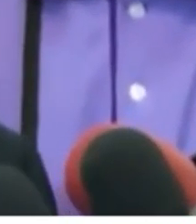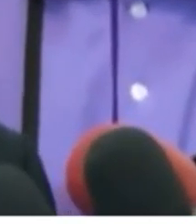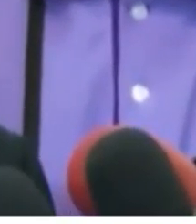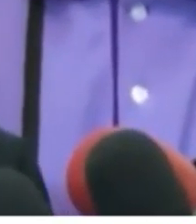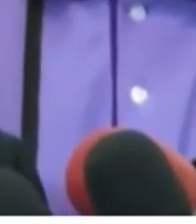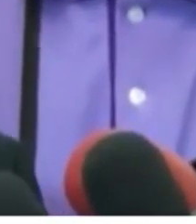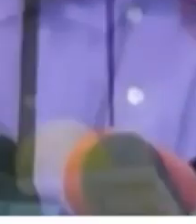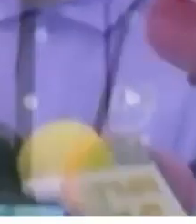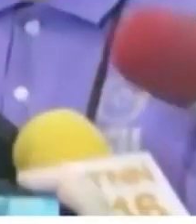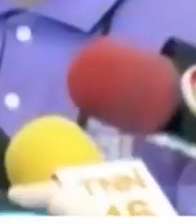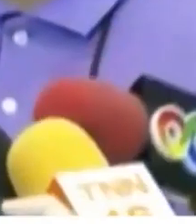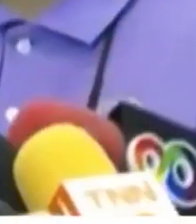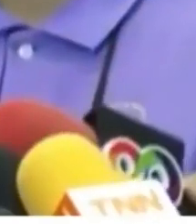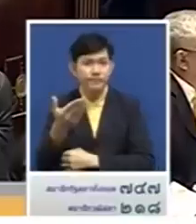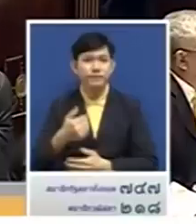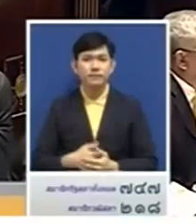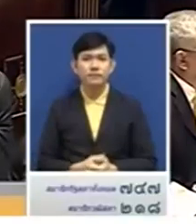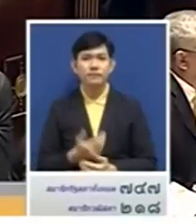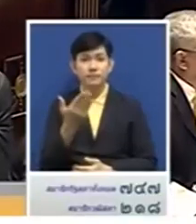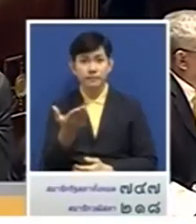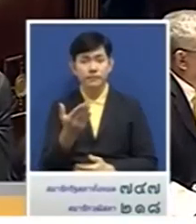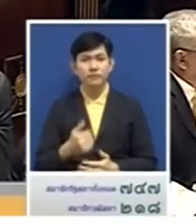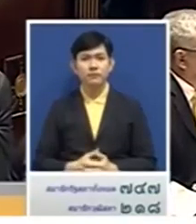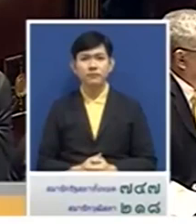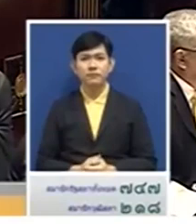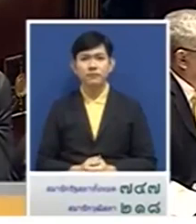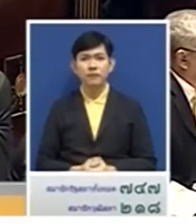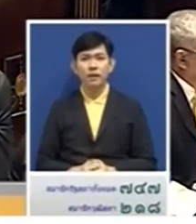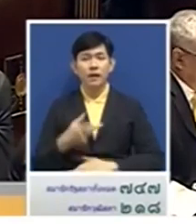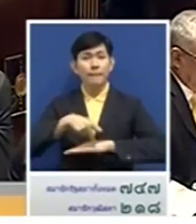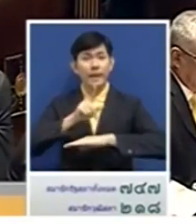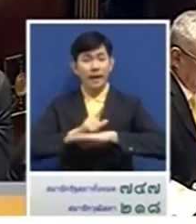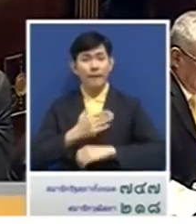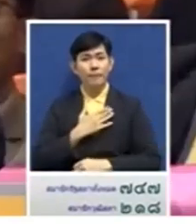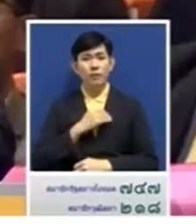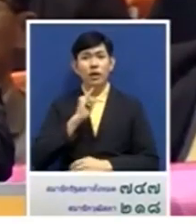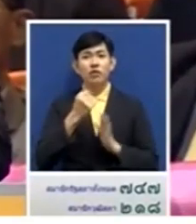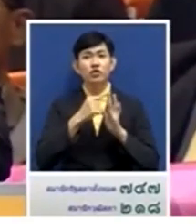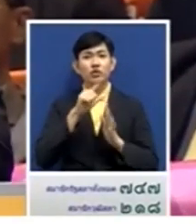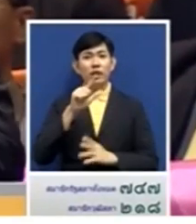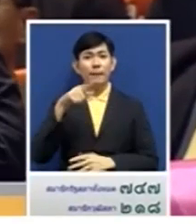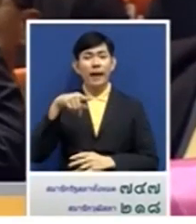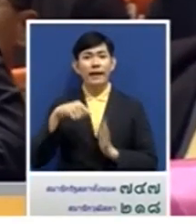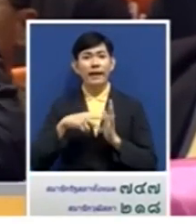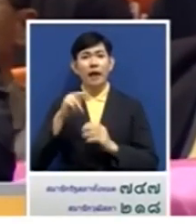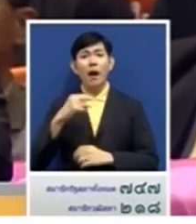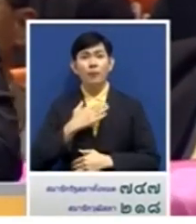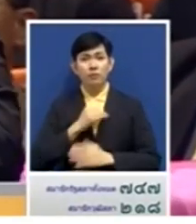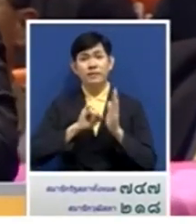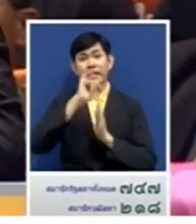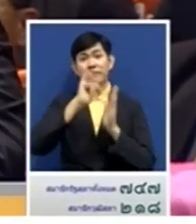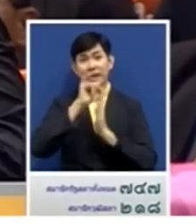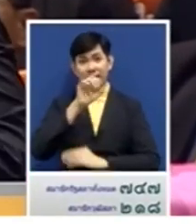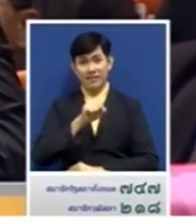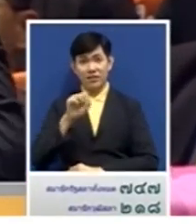พันธ์ก็ลุกขึ้นประท้วงโดยบอกว่าสิ่งที่คุณปรีนาพูดเนี่ยถือว่าเป็นการเสียดสีขอให้ถอนคำพูดค